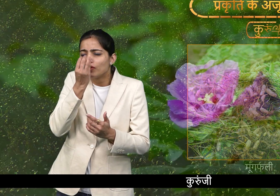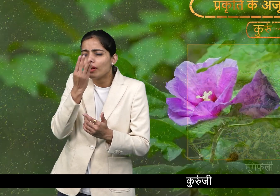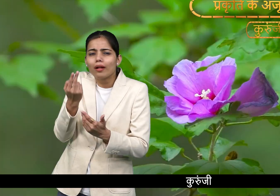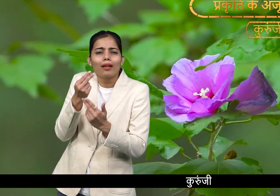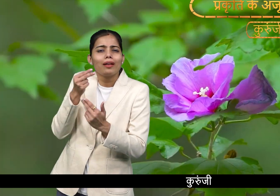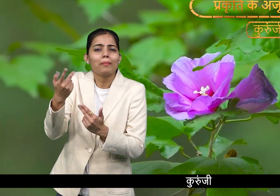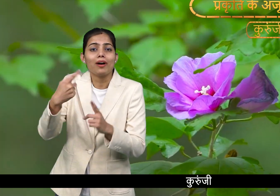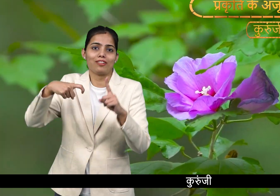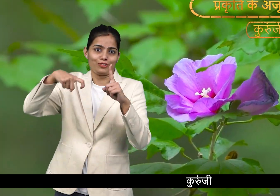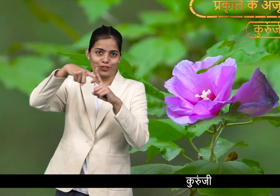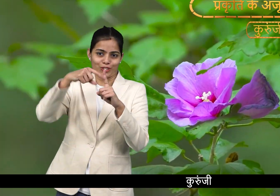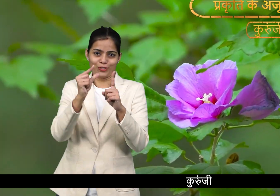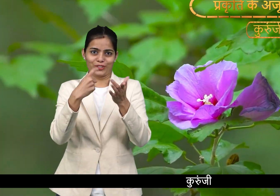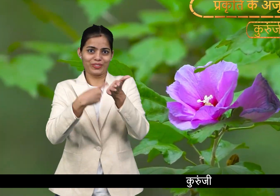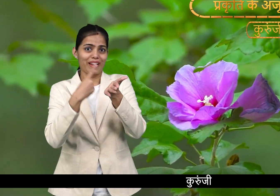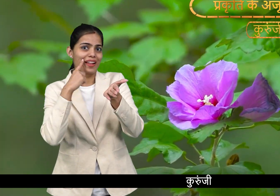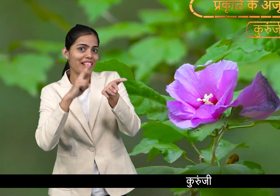कुरुंजी।